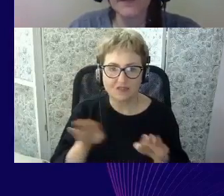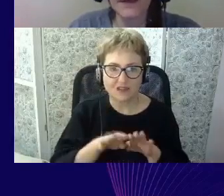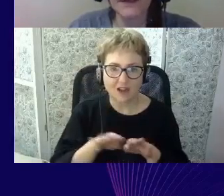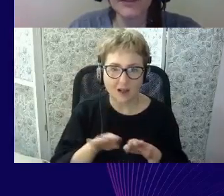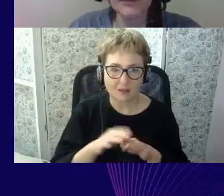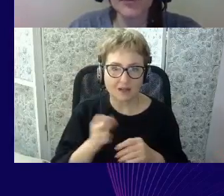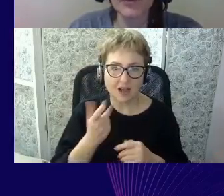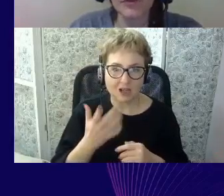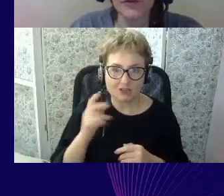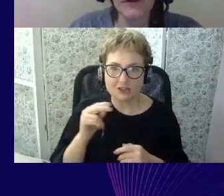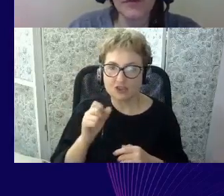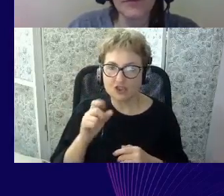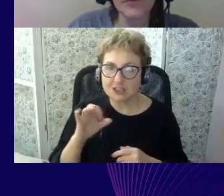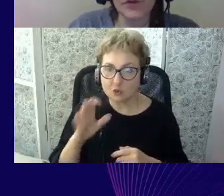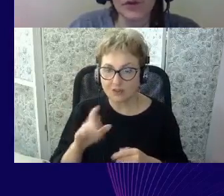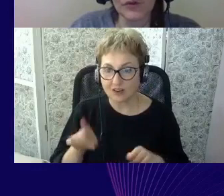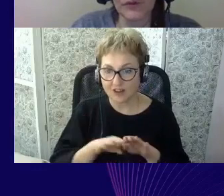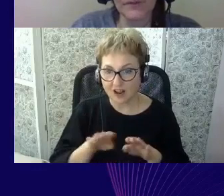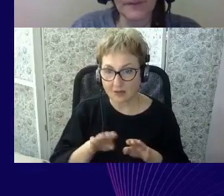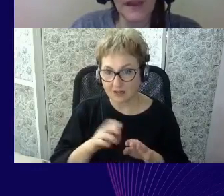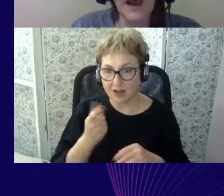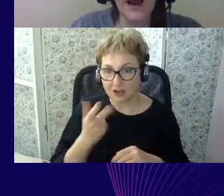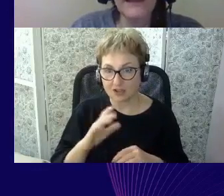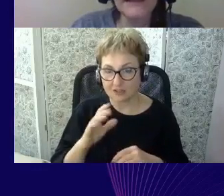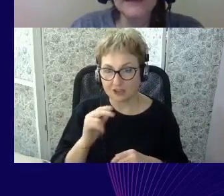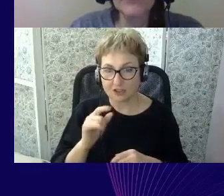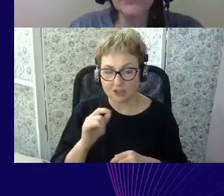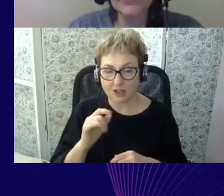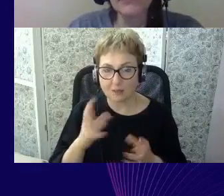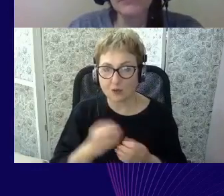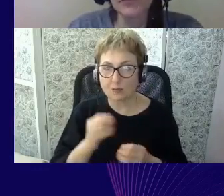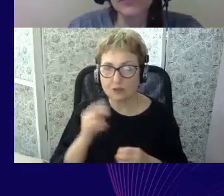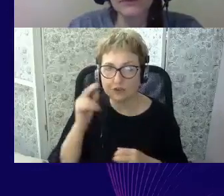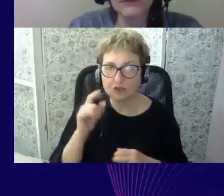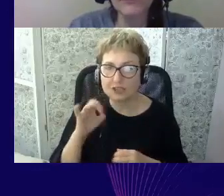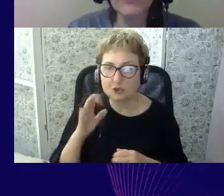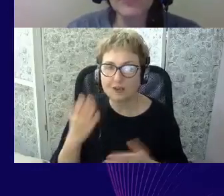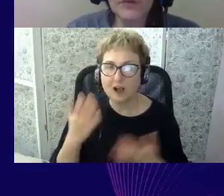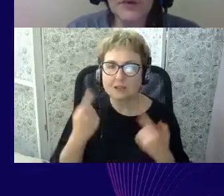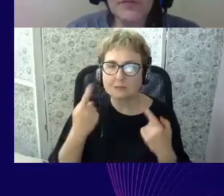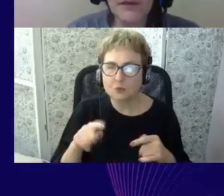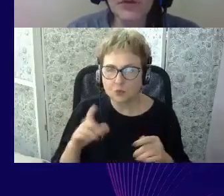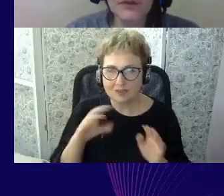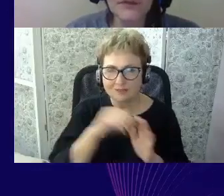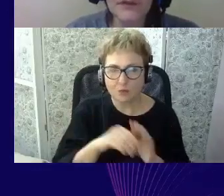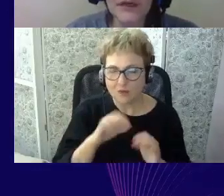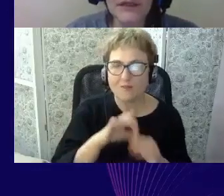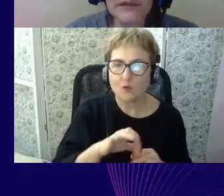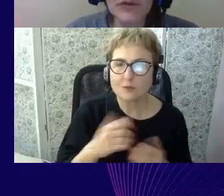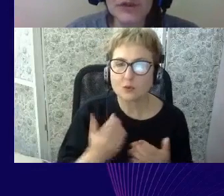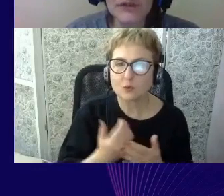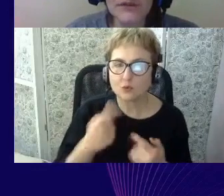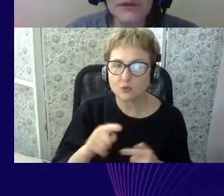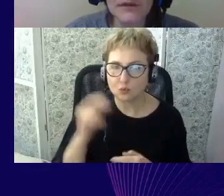равном количестве часов, в равном объеме часов. А если мы вводим другую дисциплину, то мы понимаем, что здесь